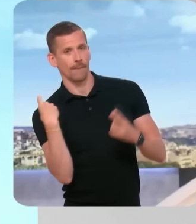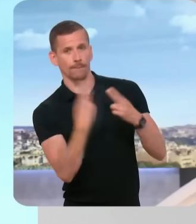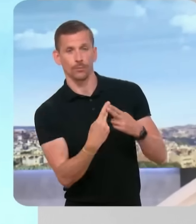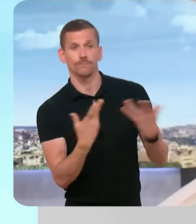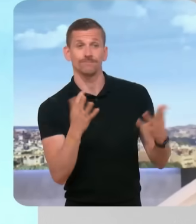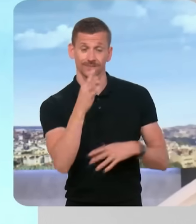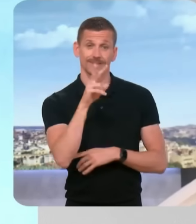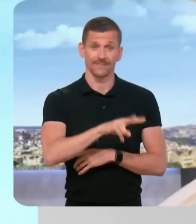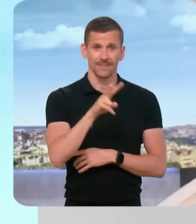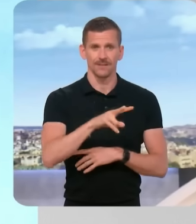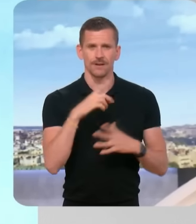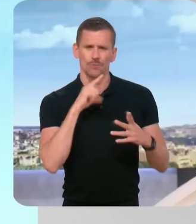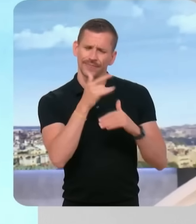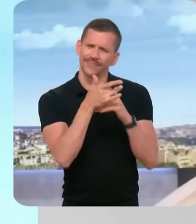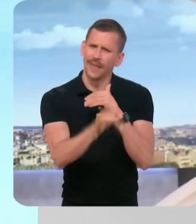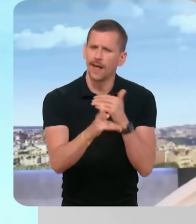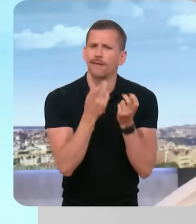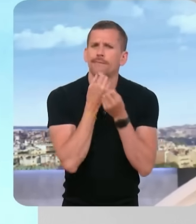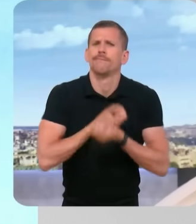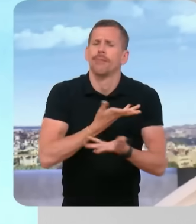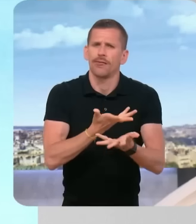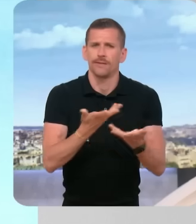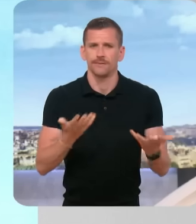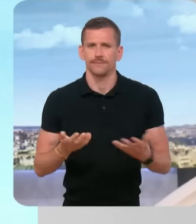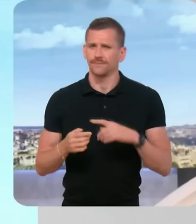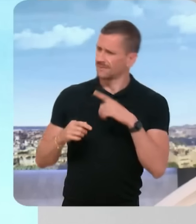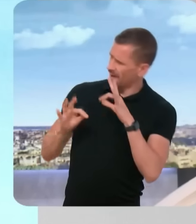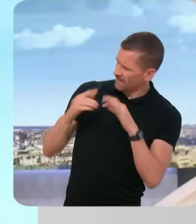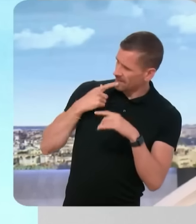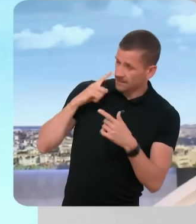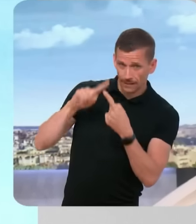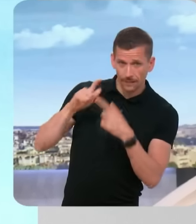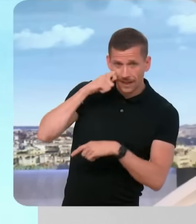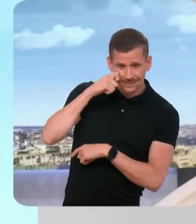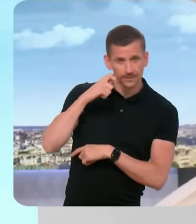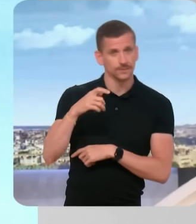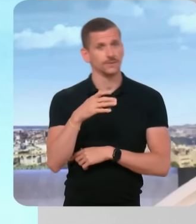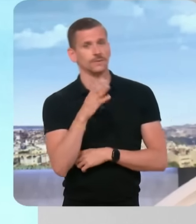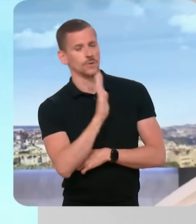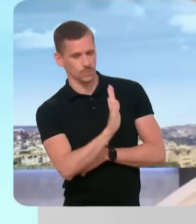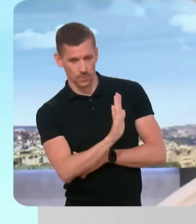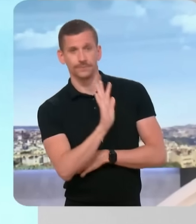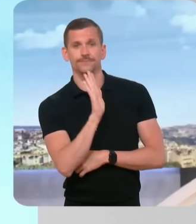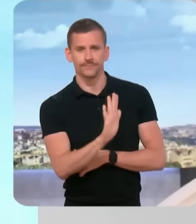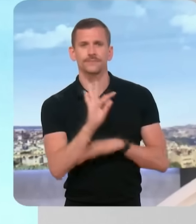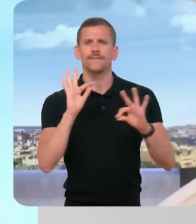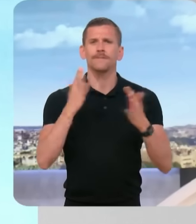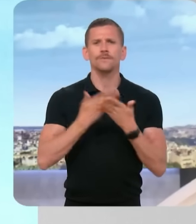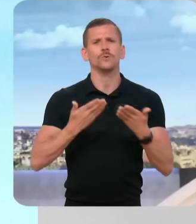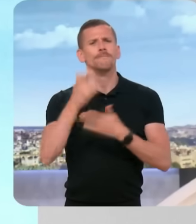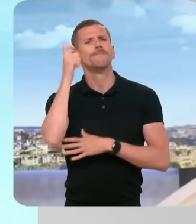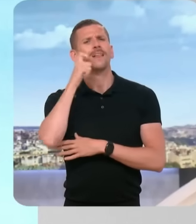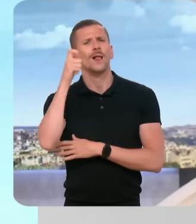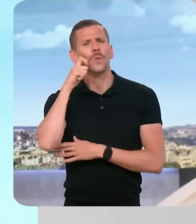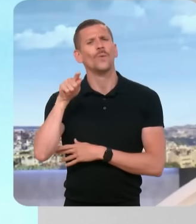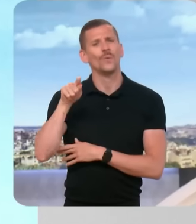un peu tard, quoi. Parce qu'il n'a pas dénoncé le racisme auparavant. Non, mais je vous explique. Emmanuel Macron, c'est celui qui a permis à sa majorité